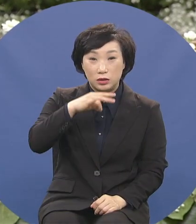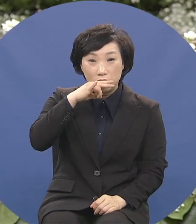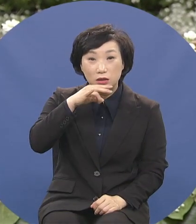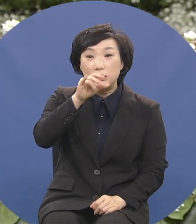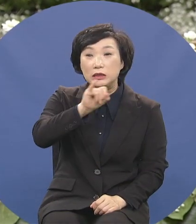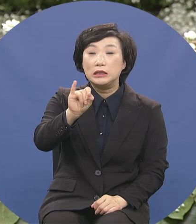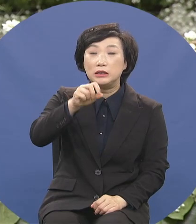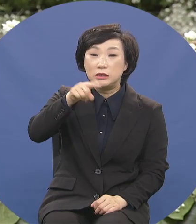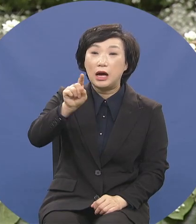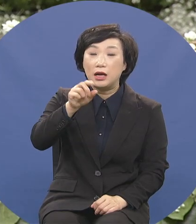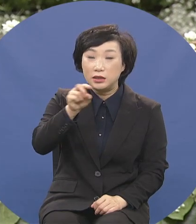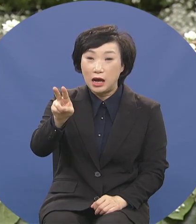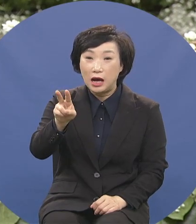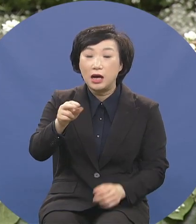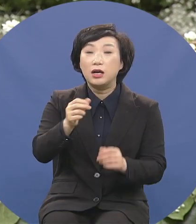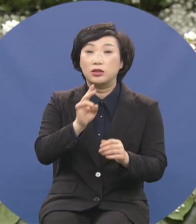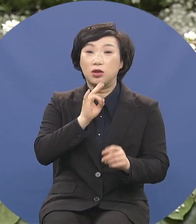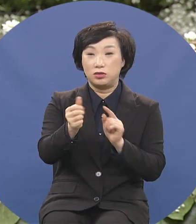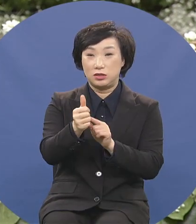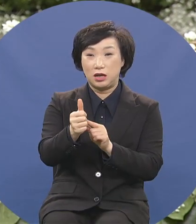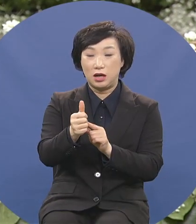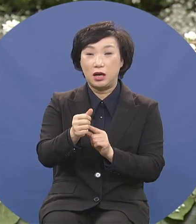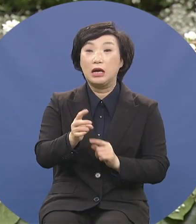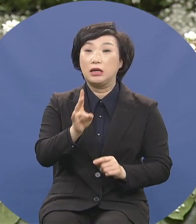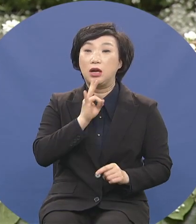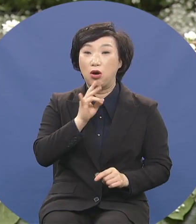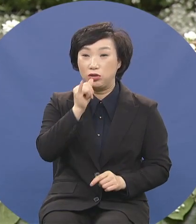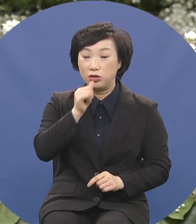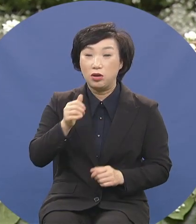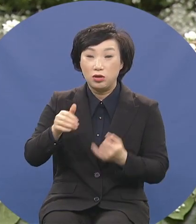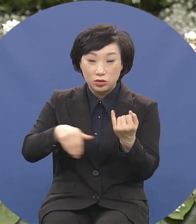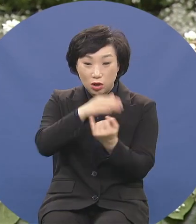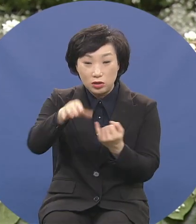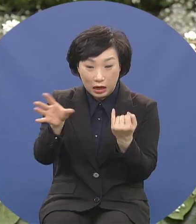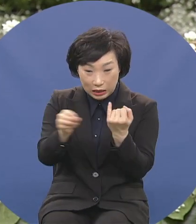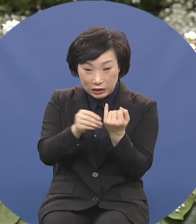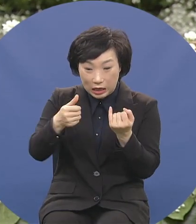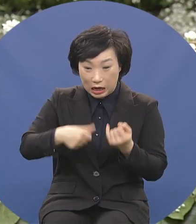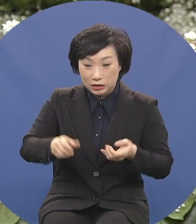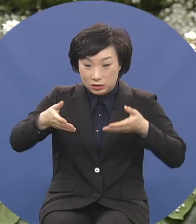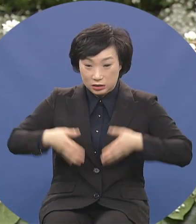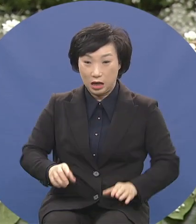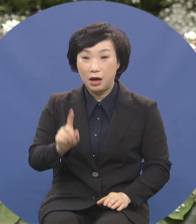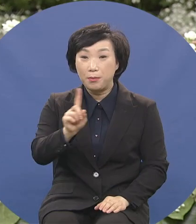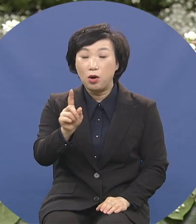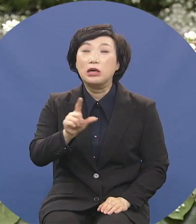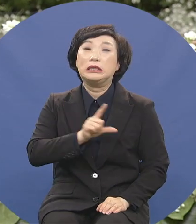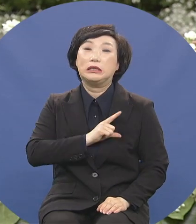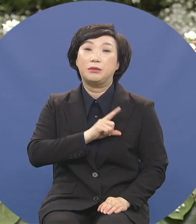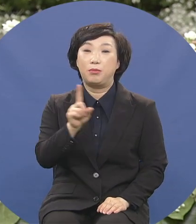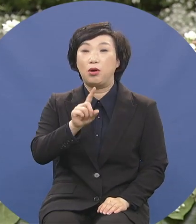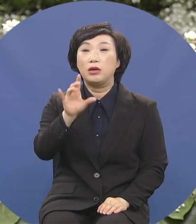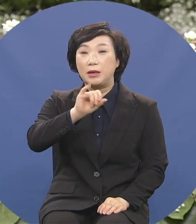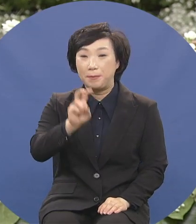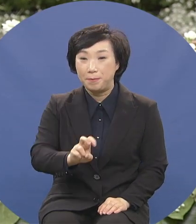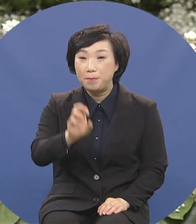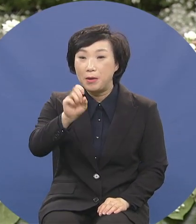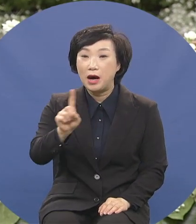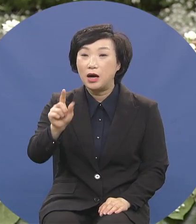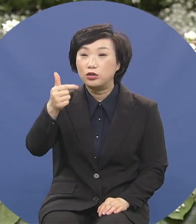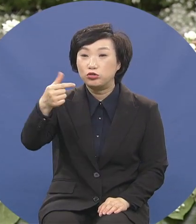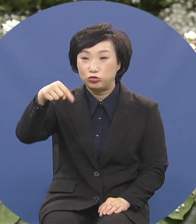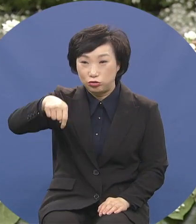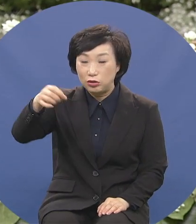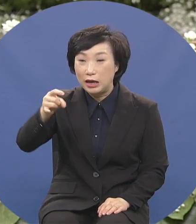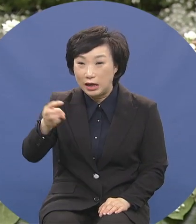통해서 처녀가 잉태여 아들을 낳으리니 그 이름을 임마누엘 하리라. 그